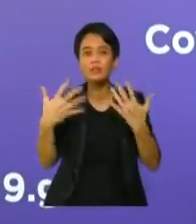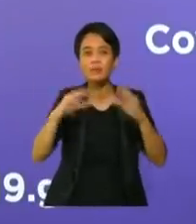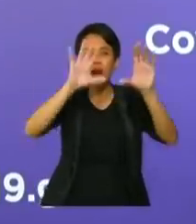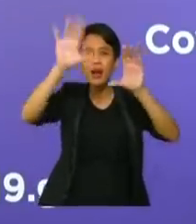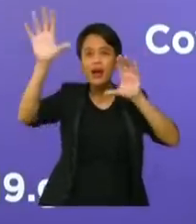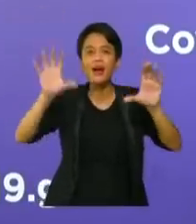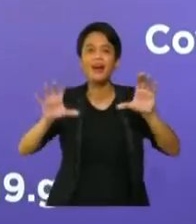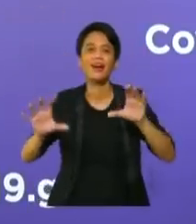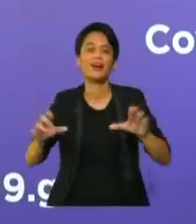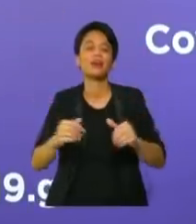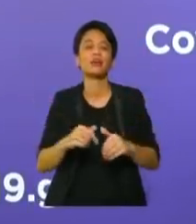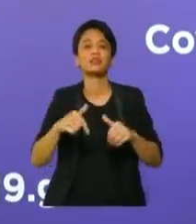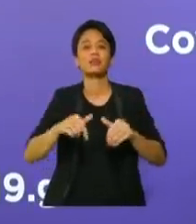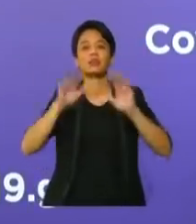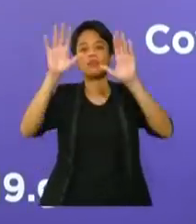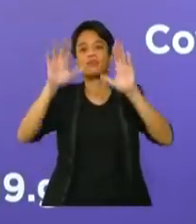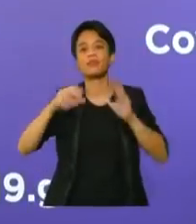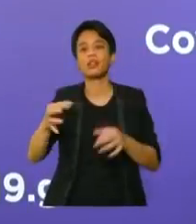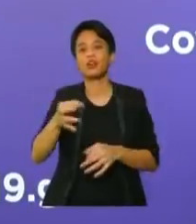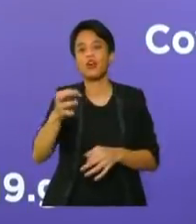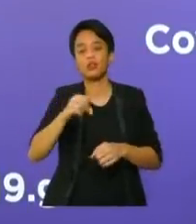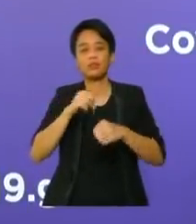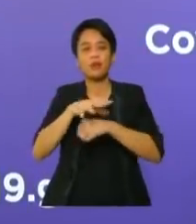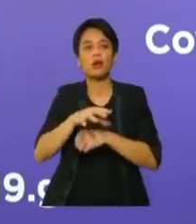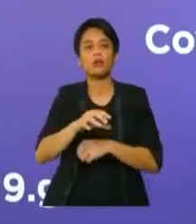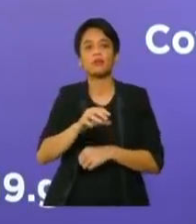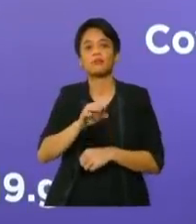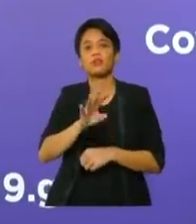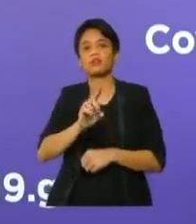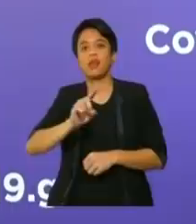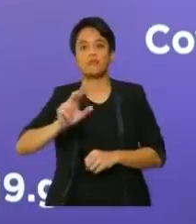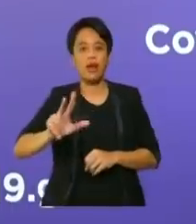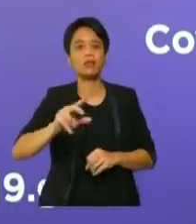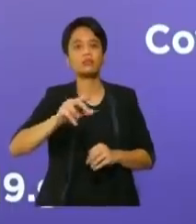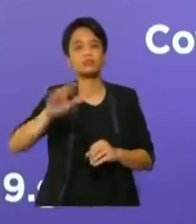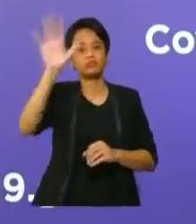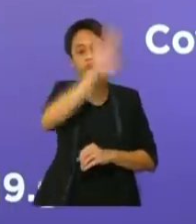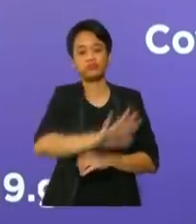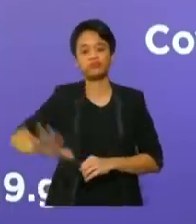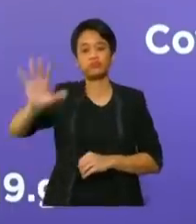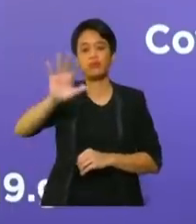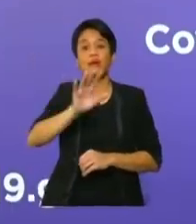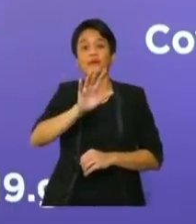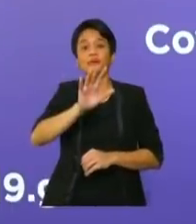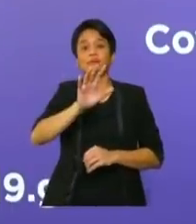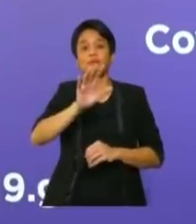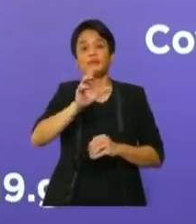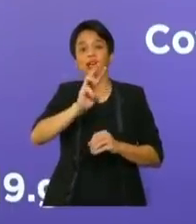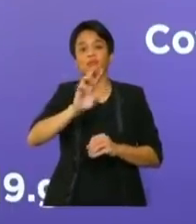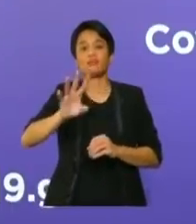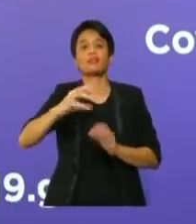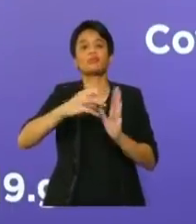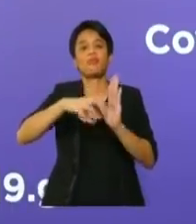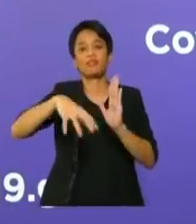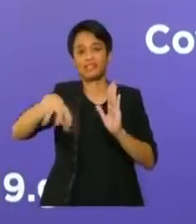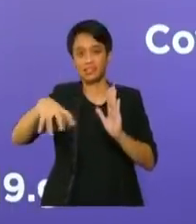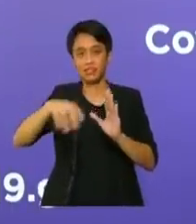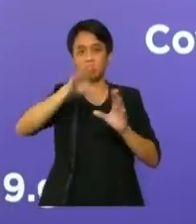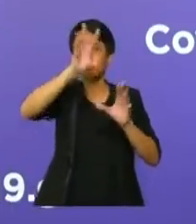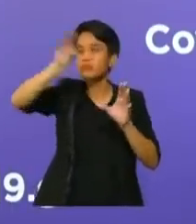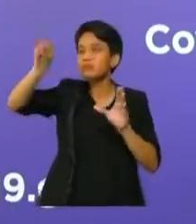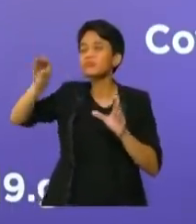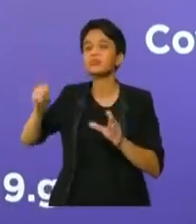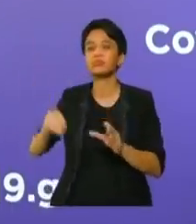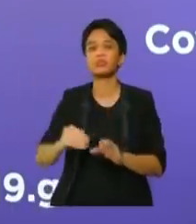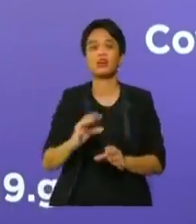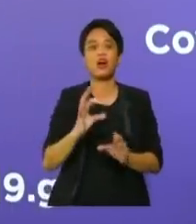kota yang terdampak sebanyak 414 kabupaten kota dari seluruh provinsi yang ada di tanah air ini. Kasus ODP yang